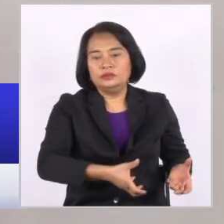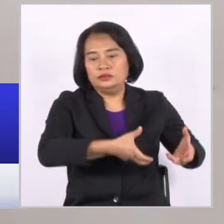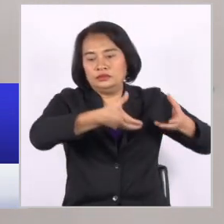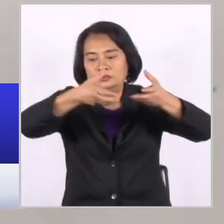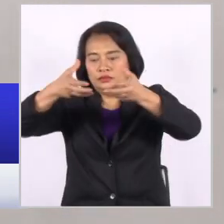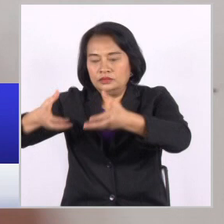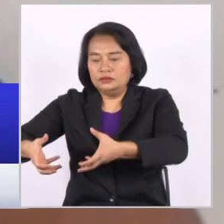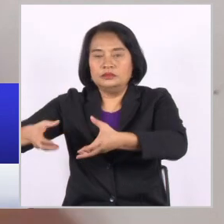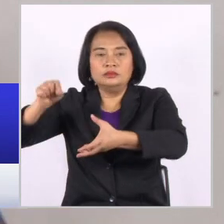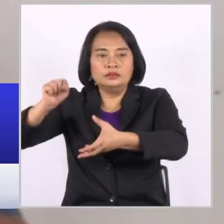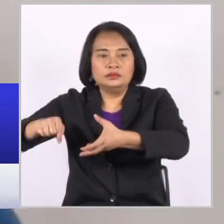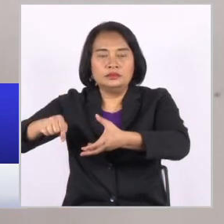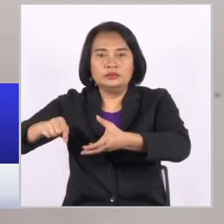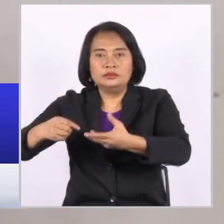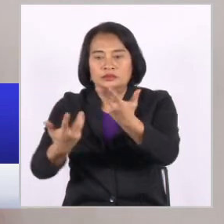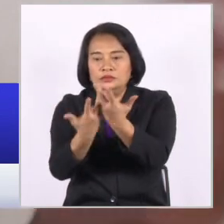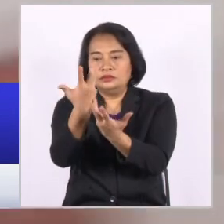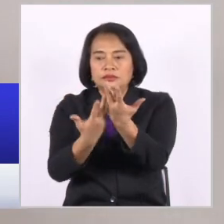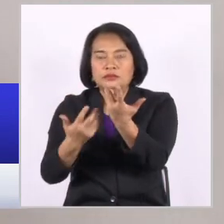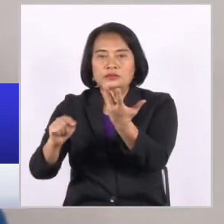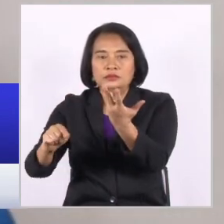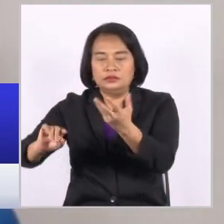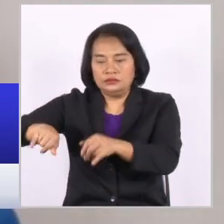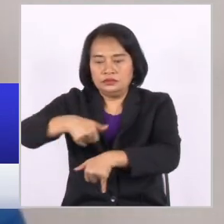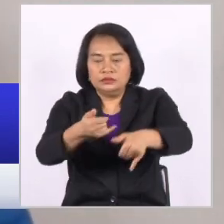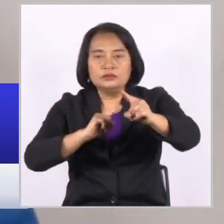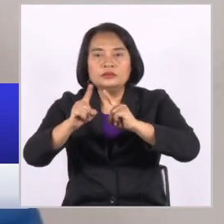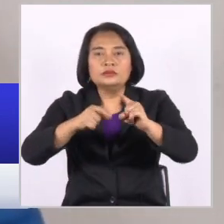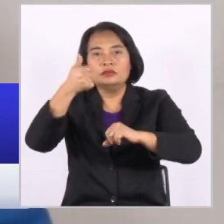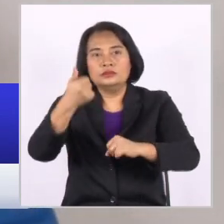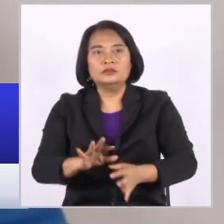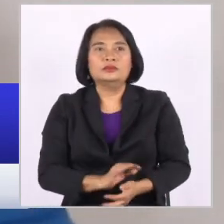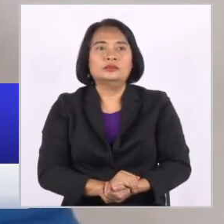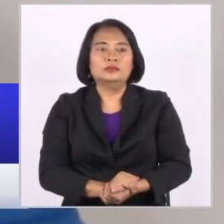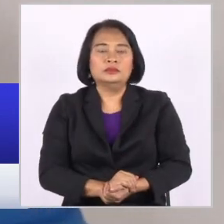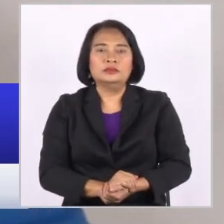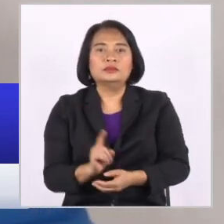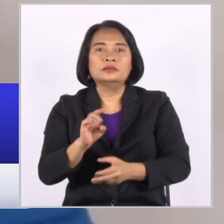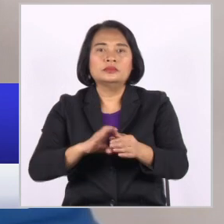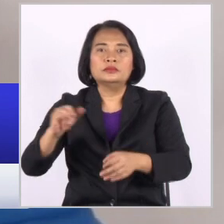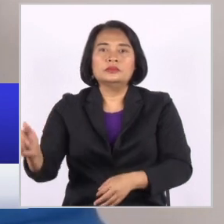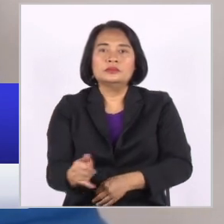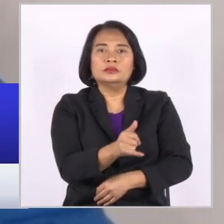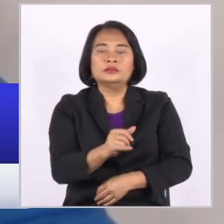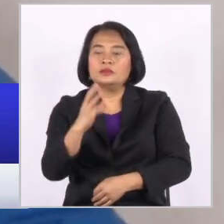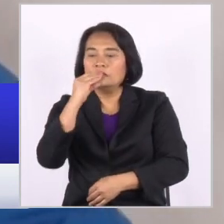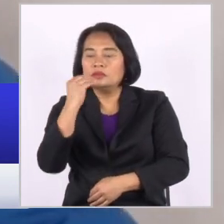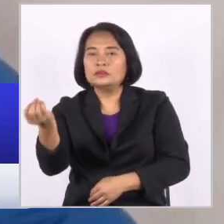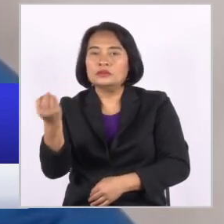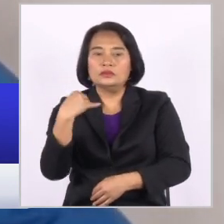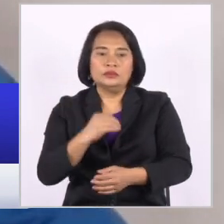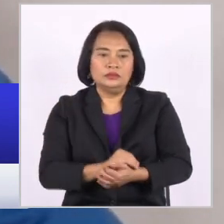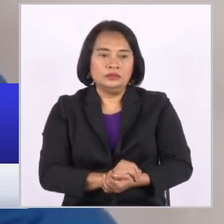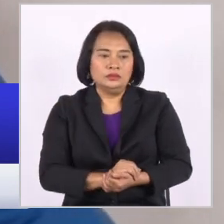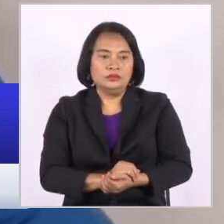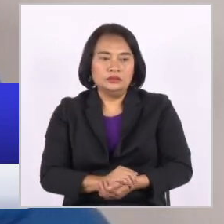ที่สนามวิ่งเล่นเลยอะประมาณนี้ก็เลยคุยกันไม่ลงตัวผมก็เลยลุกออกมาจากด้วยคำพูดเขาด้วยเขาพูดว่าเหมือน